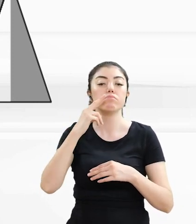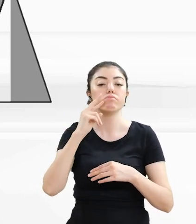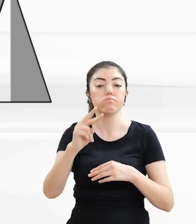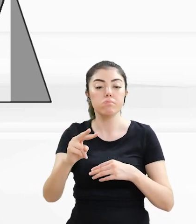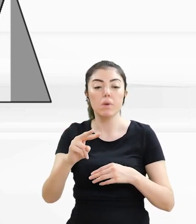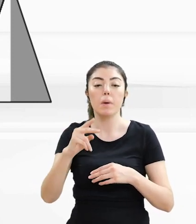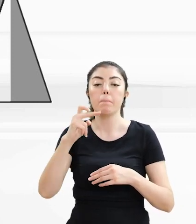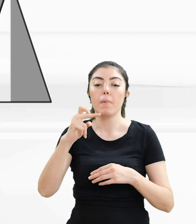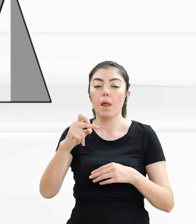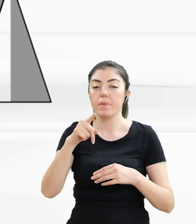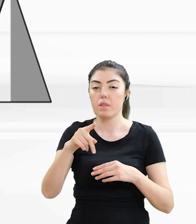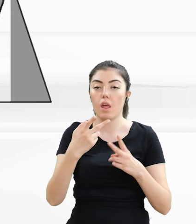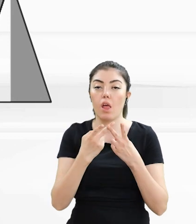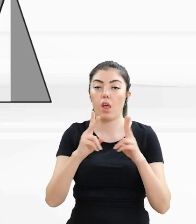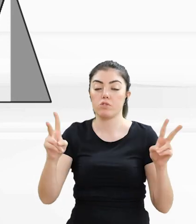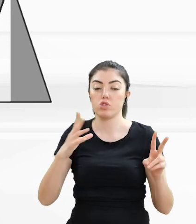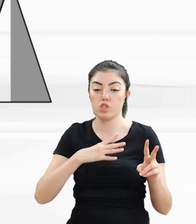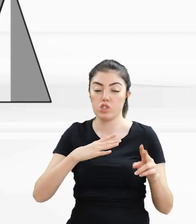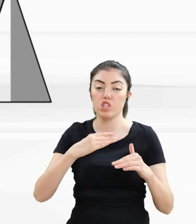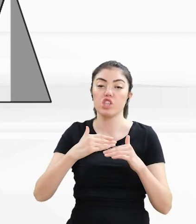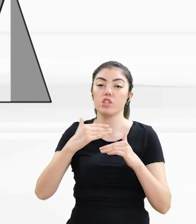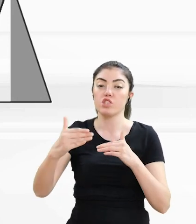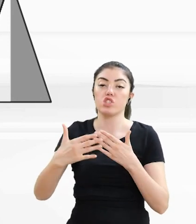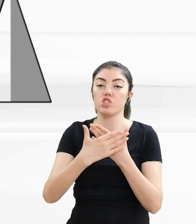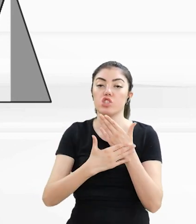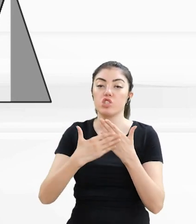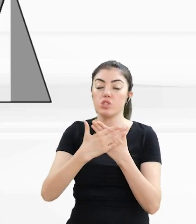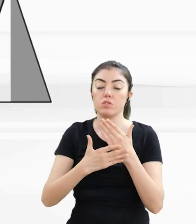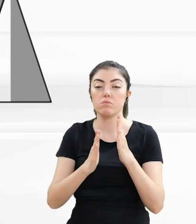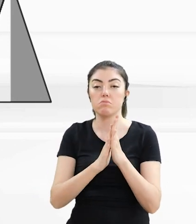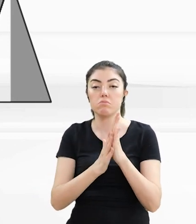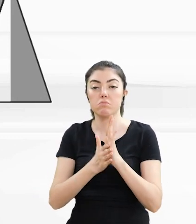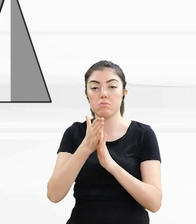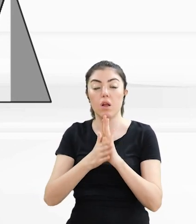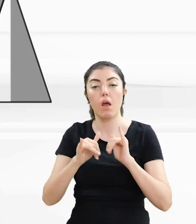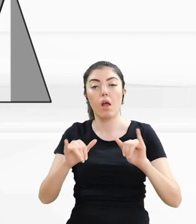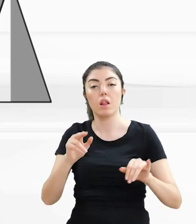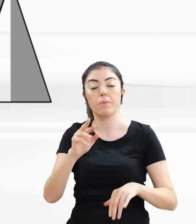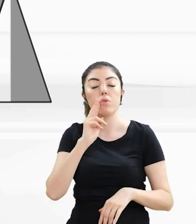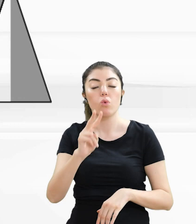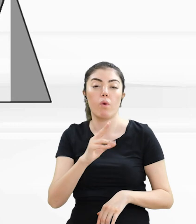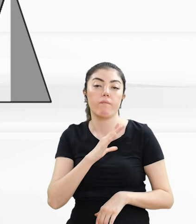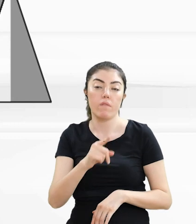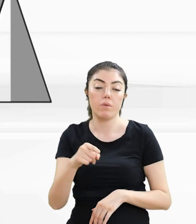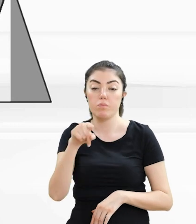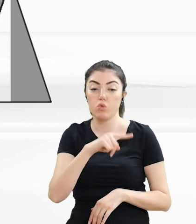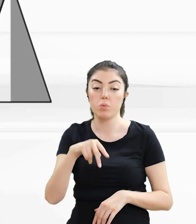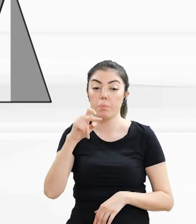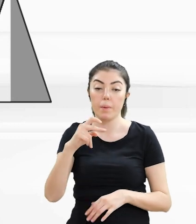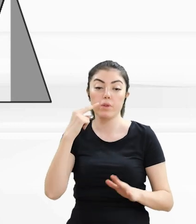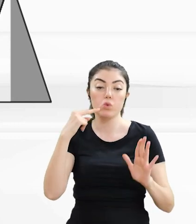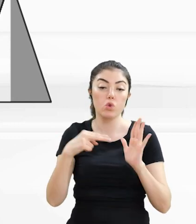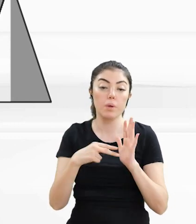bu kare dik piramidin açınımı yapıldığında dış yüzü yandaki gibi görünüyor Buna göre aşağıdakilerden hangisi bu